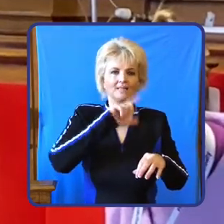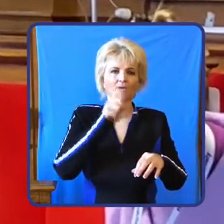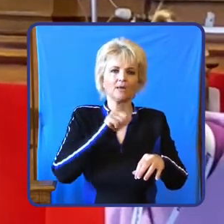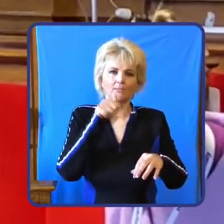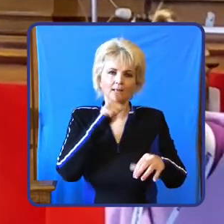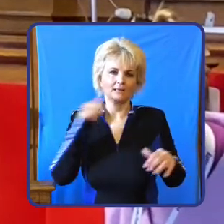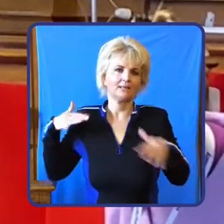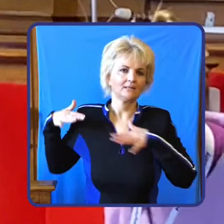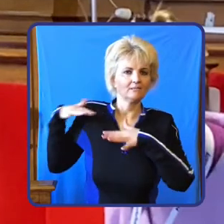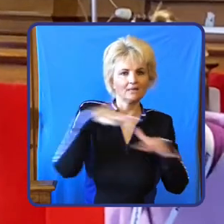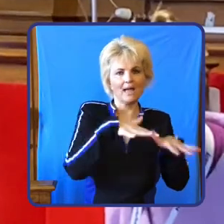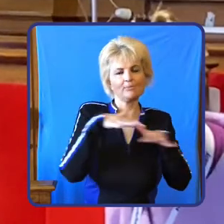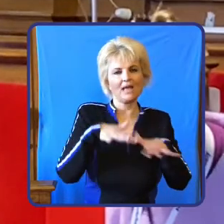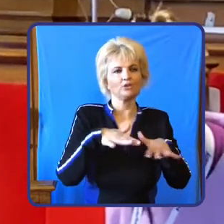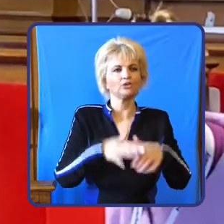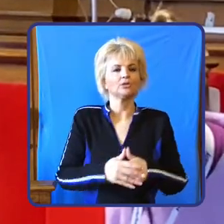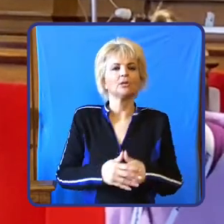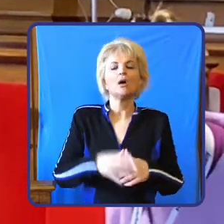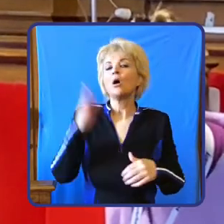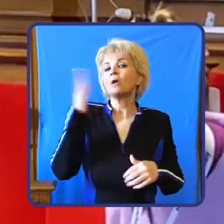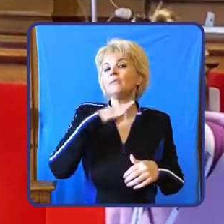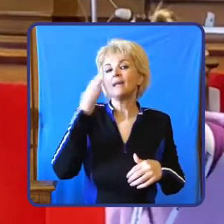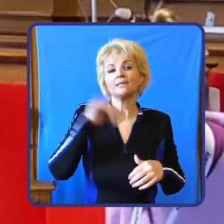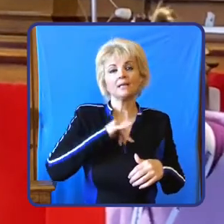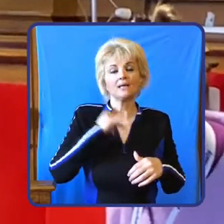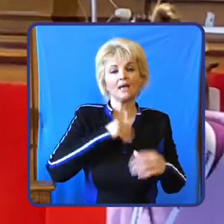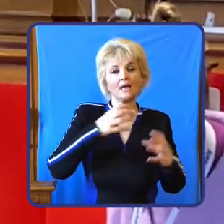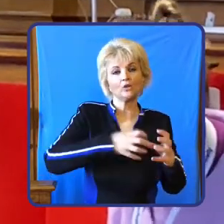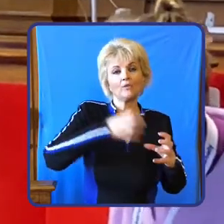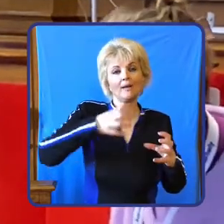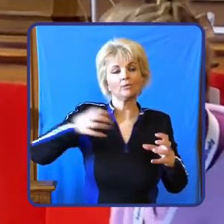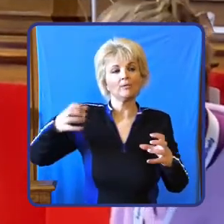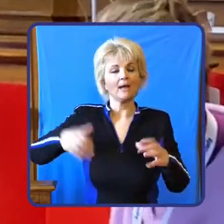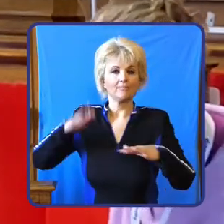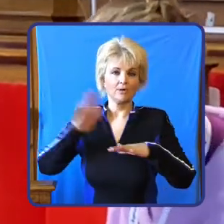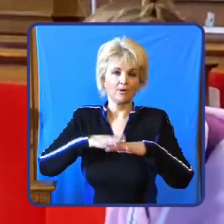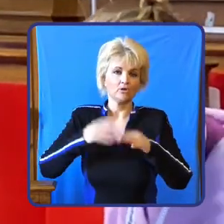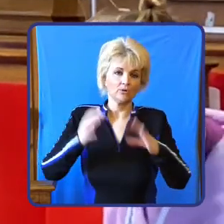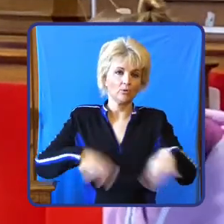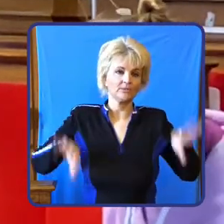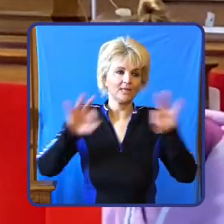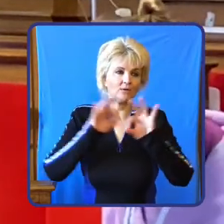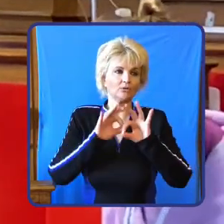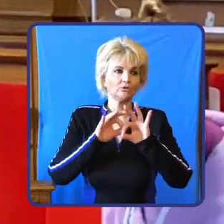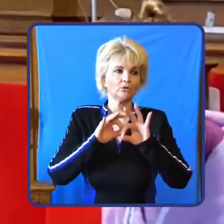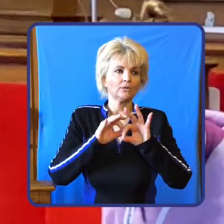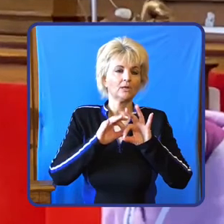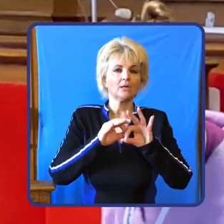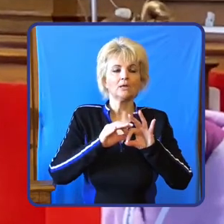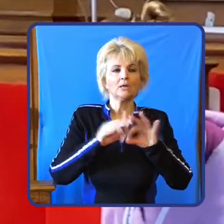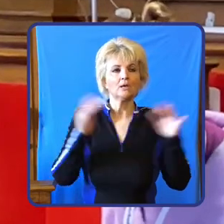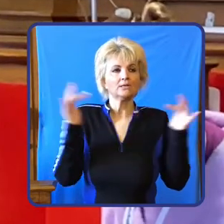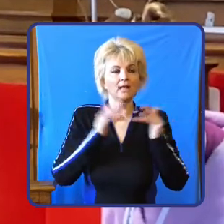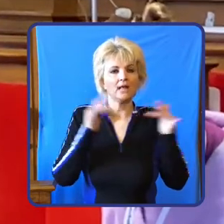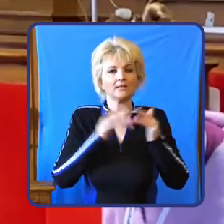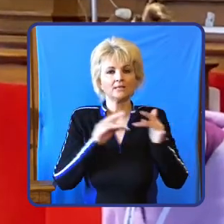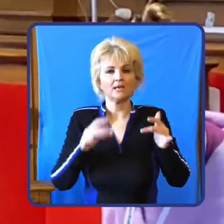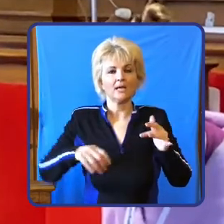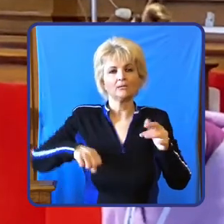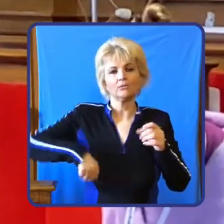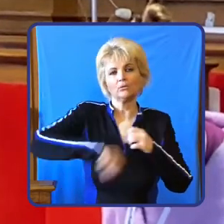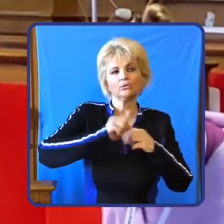a Fidesznek országosan, hogy minél tovább porondon maradjon országosan, rugdossa az ellenzéket, csinálja a